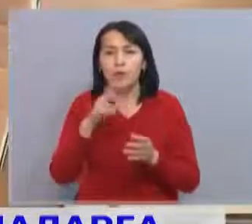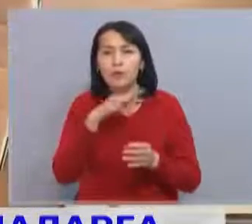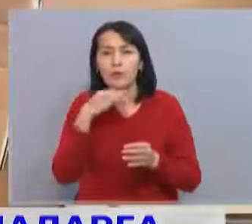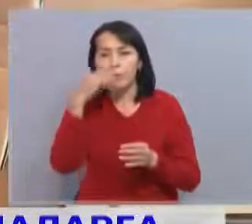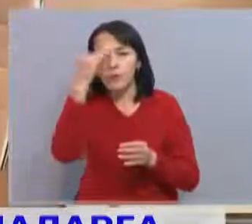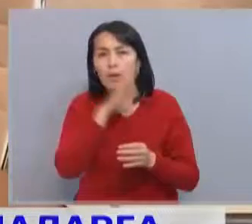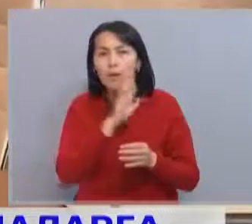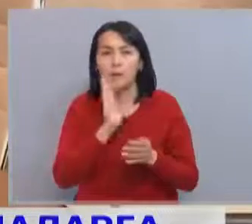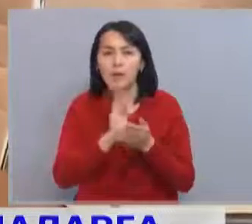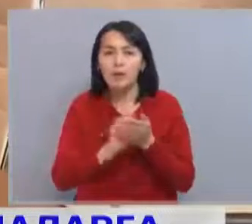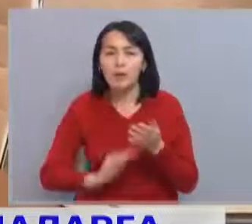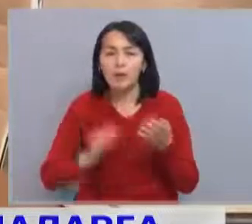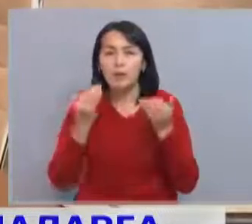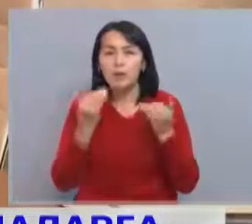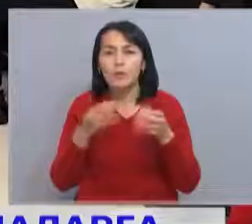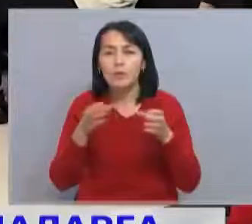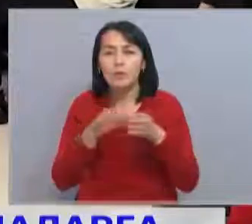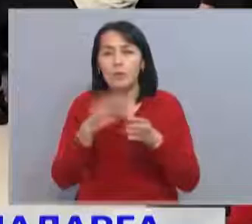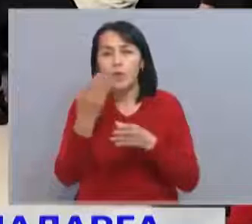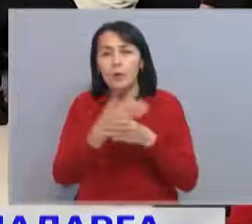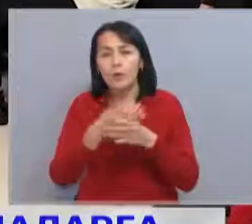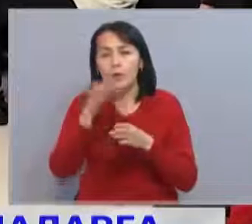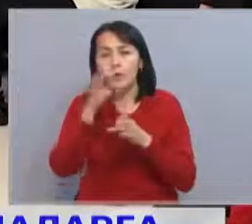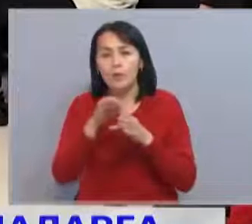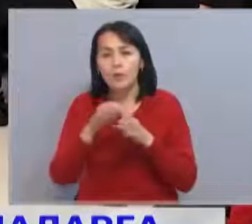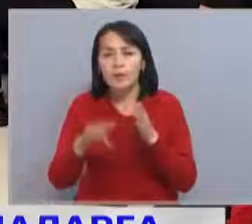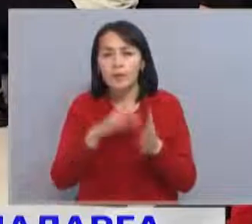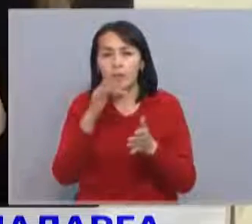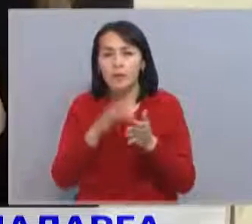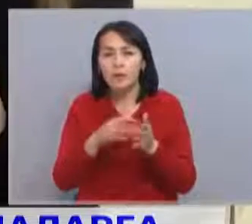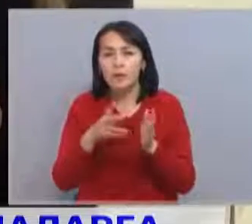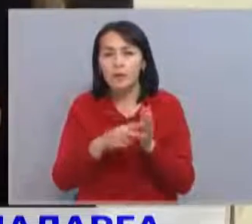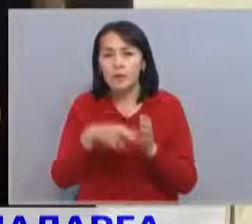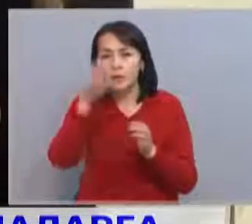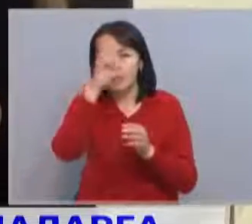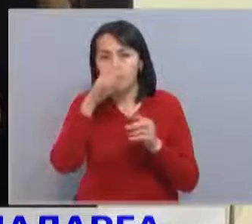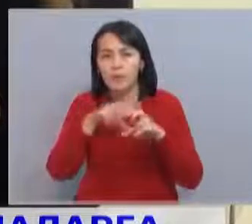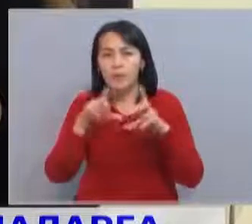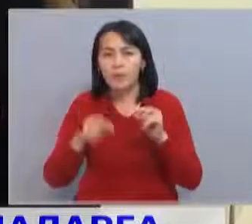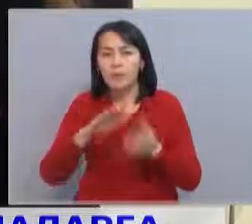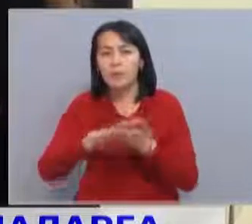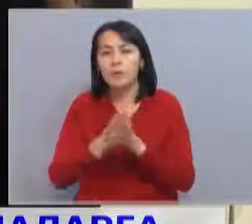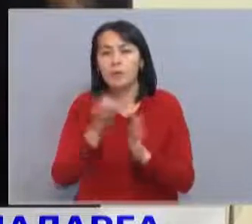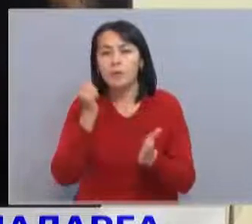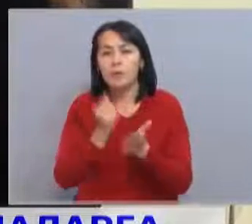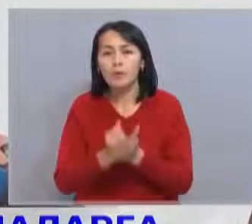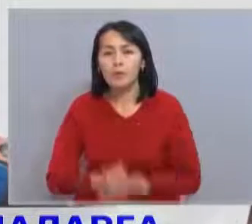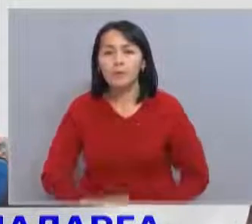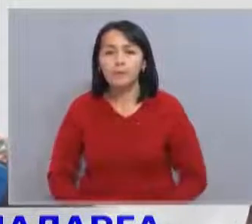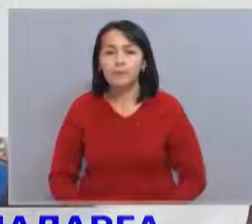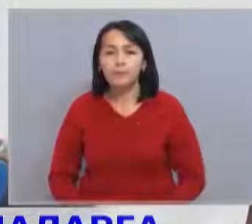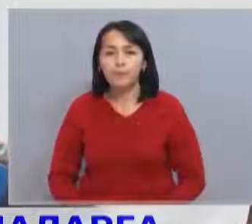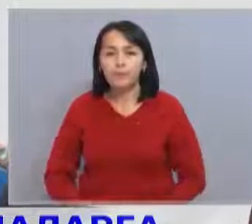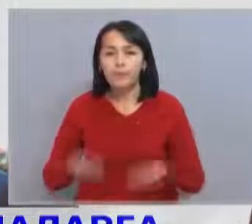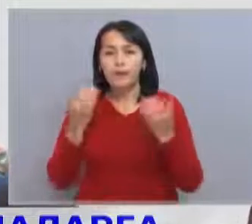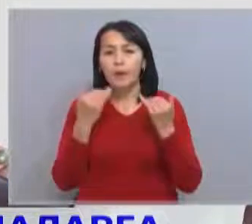ана тіркеліпті. Одаққа тіркелушілерге көмек көрсету мақсатында шаһарда 8 мемлекеттік мекемемен меморандумға қол қойылған. Қазіргі